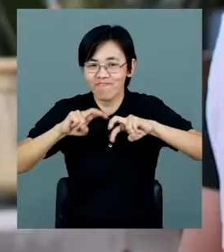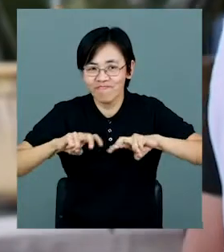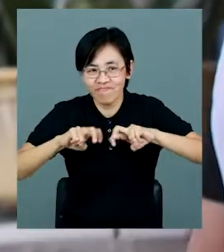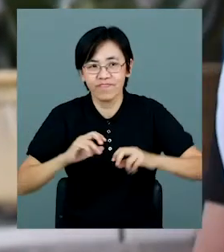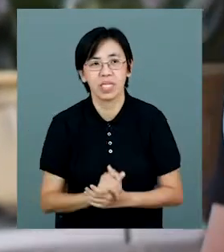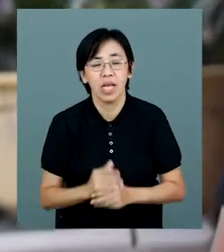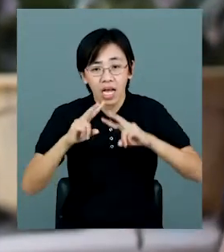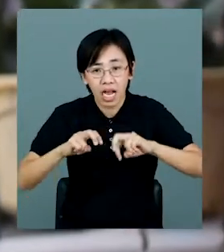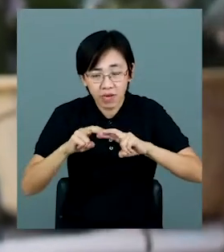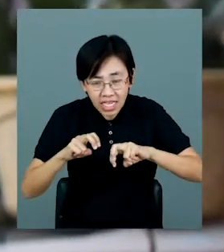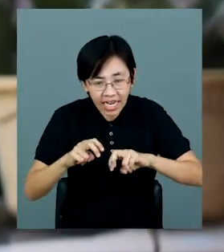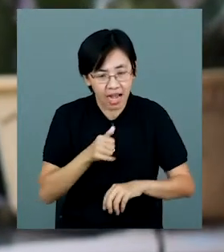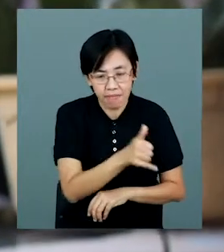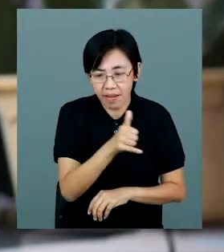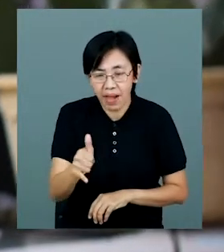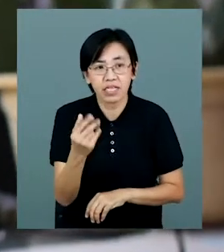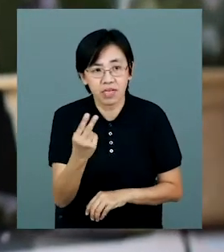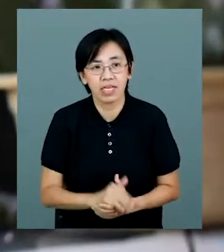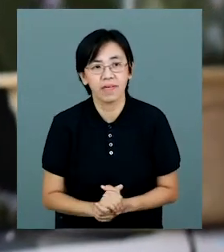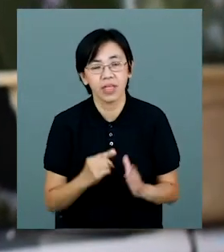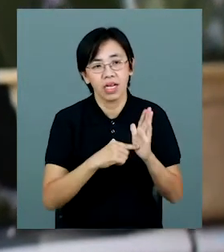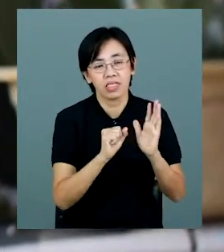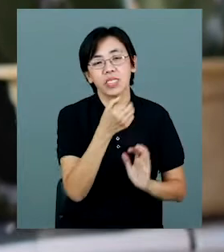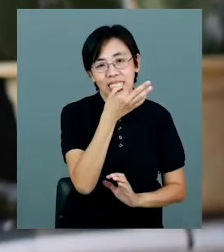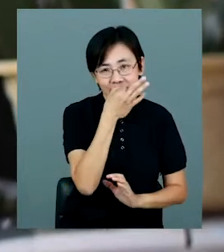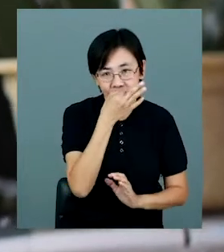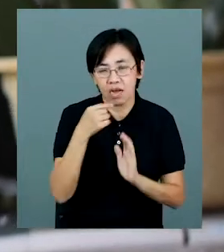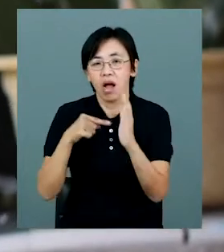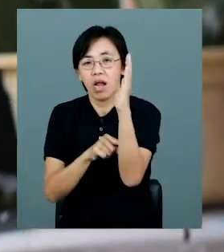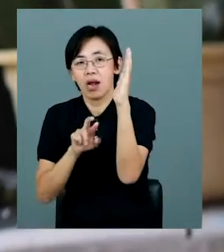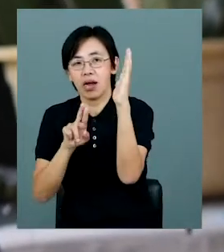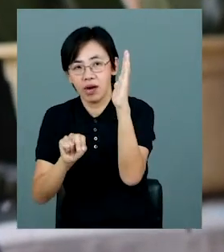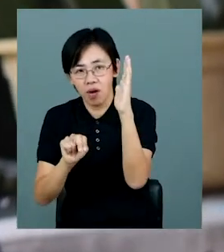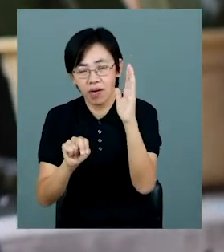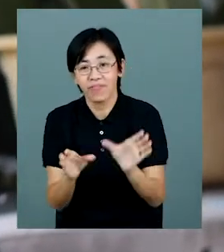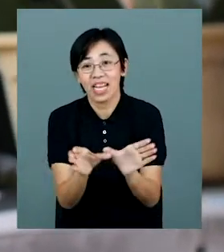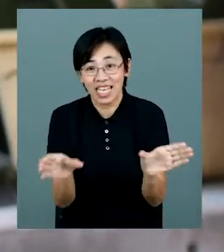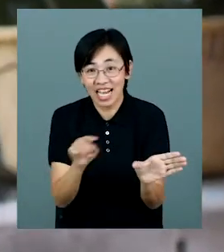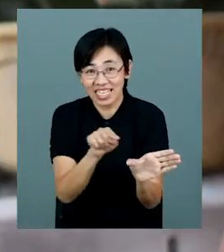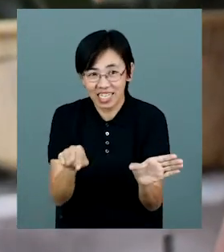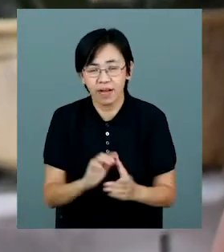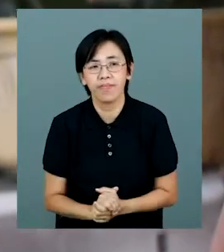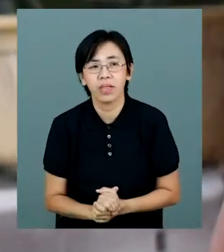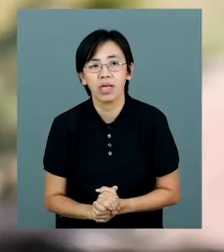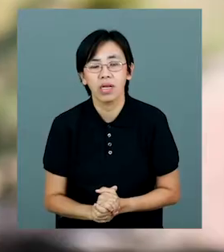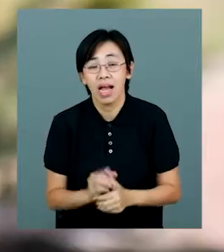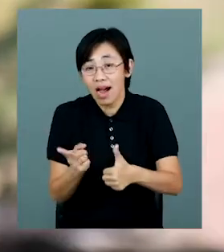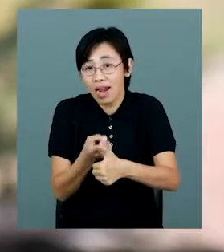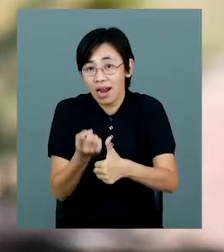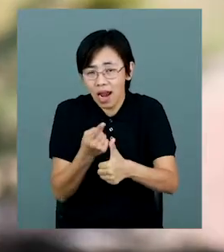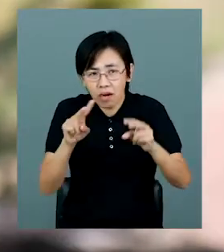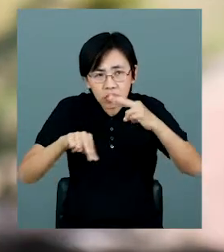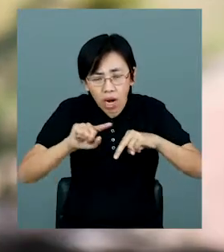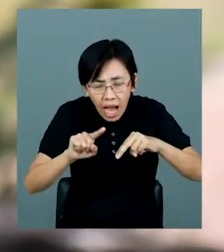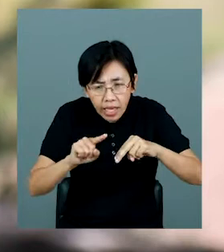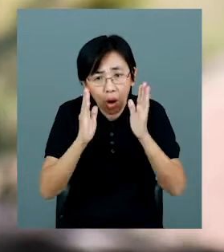งานวิจัยชิ้นนี้เราลง2พื้นที่ค่ะก็คือจังหวัดสมุทรสาครแล้วก็จังหวัดระนองจะแบ่งออกเป็น2ส่วนหลักก็คือส่วนแรกเนี่ยก็จะเป็นการส